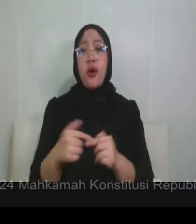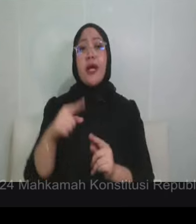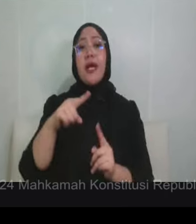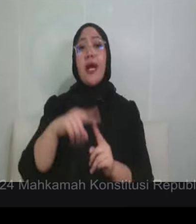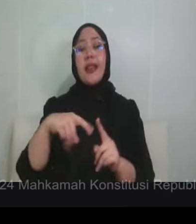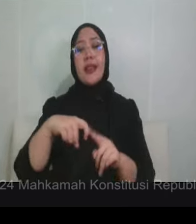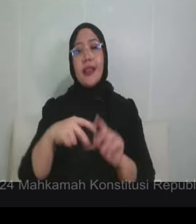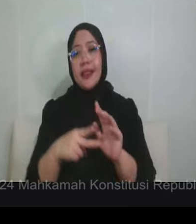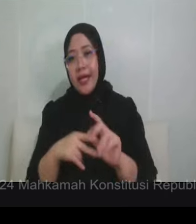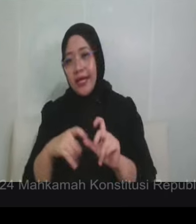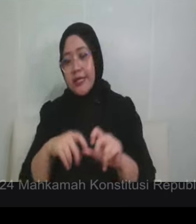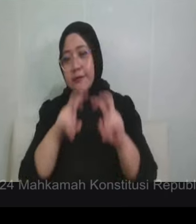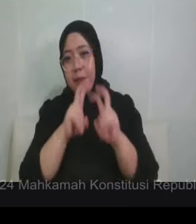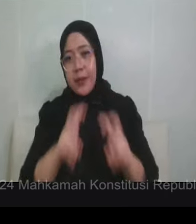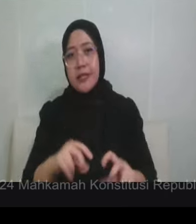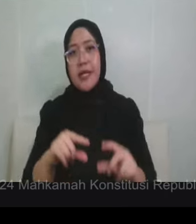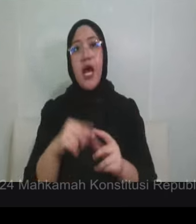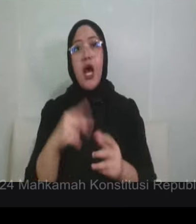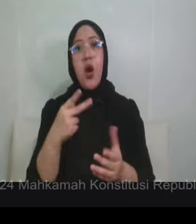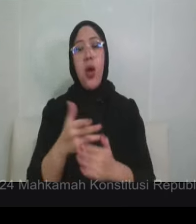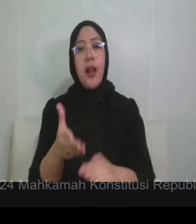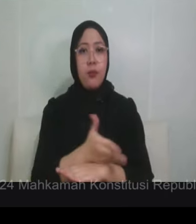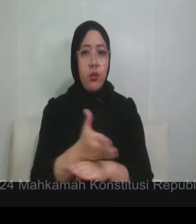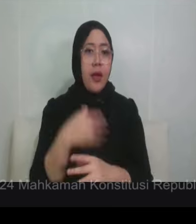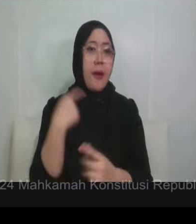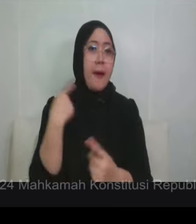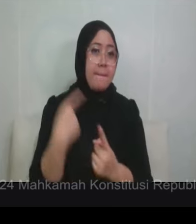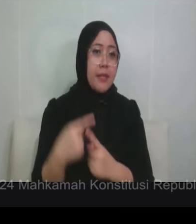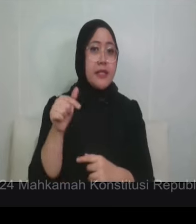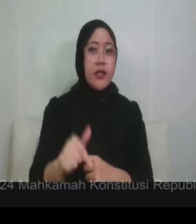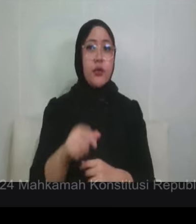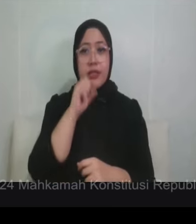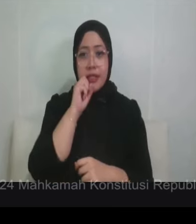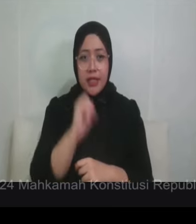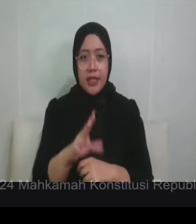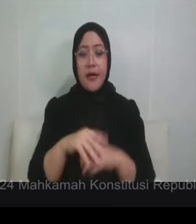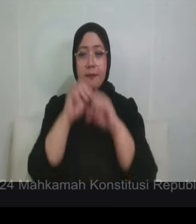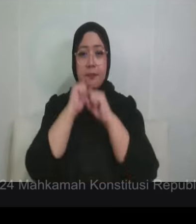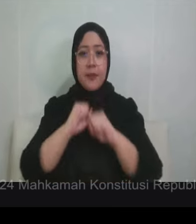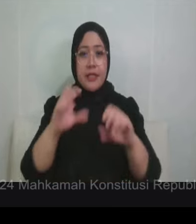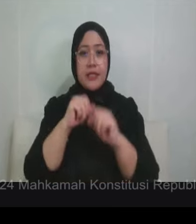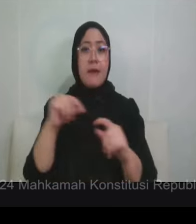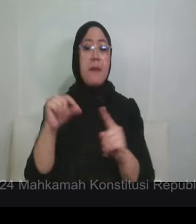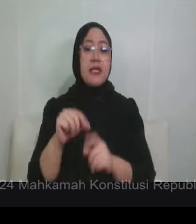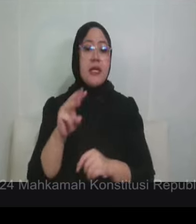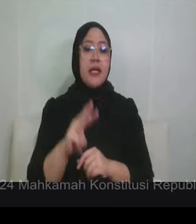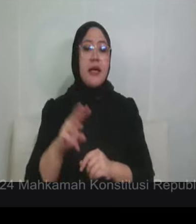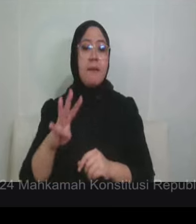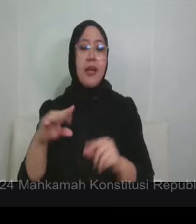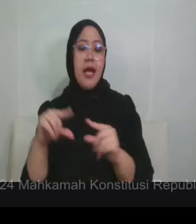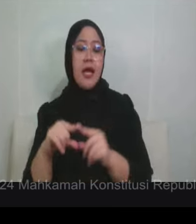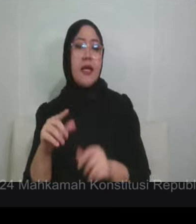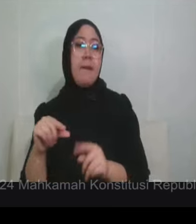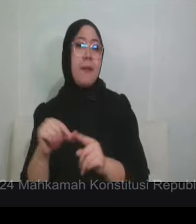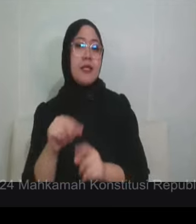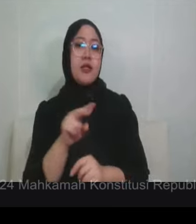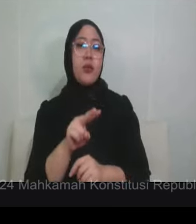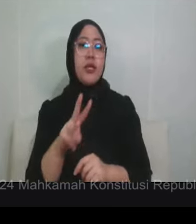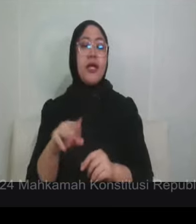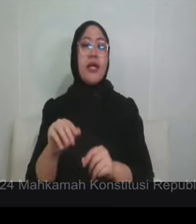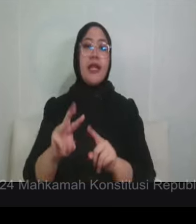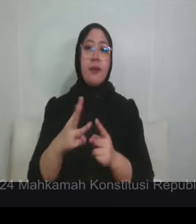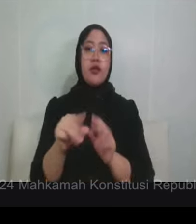terap hal tersebut telah dinyatakan dalam penjelasan pasal 43a ayat 1 dalam pasal 2 angk 13 undang-undang 7221 Yakni dipersamakan dengan